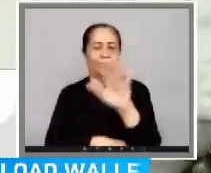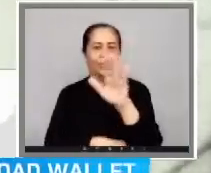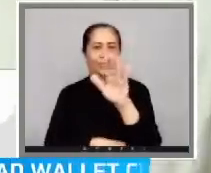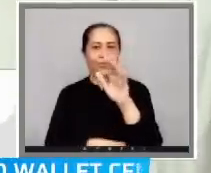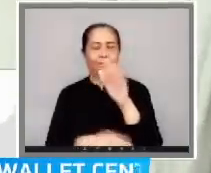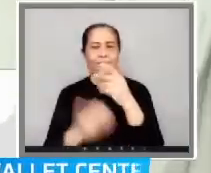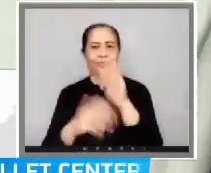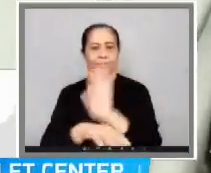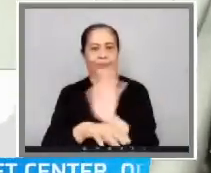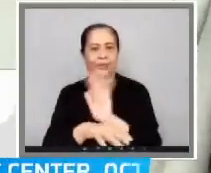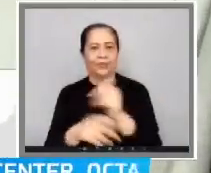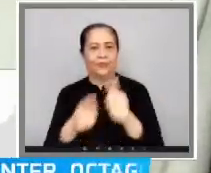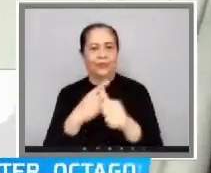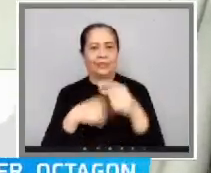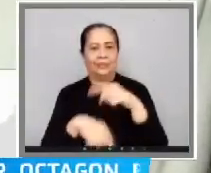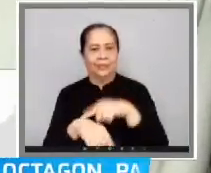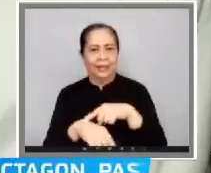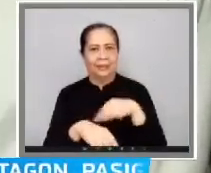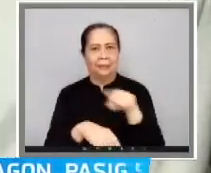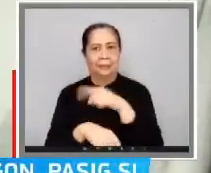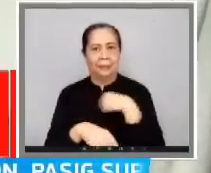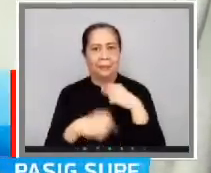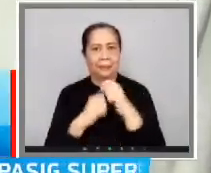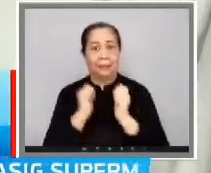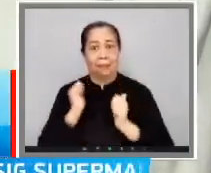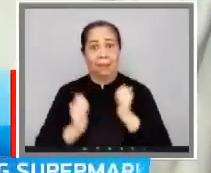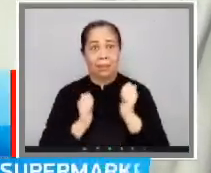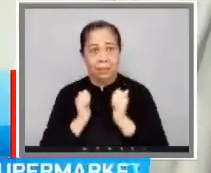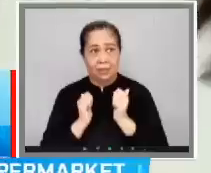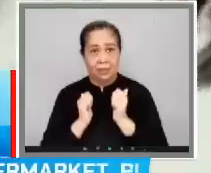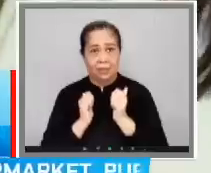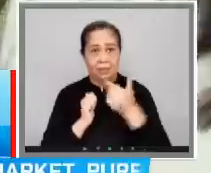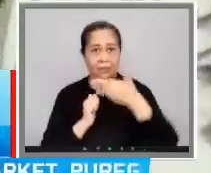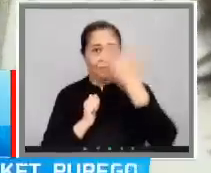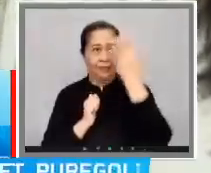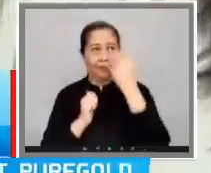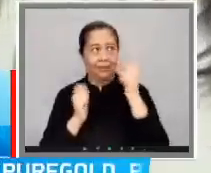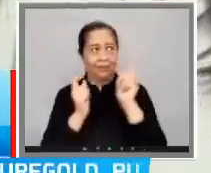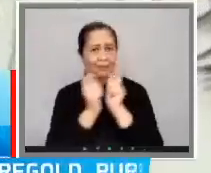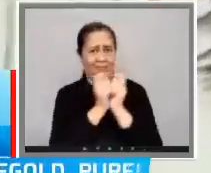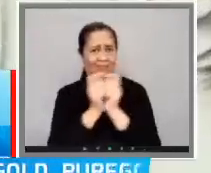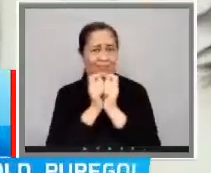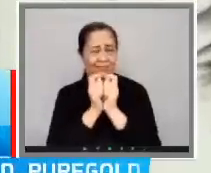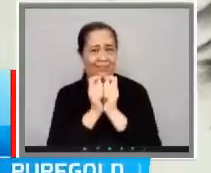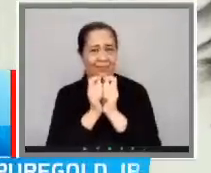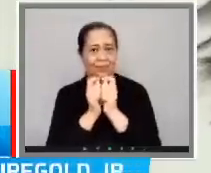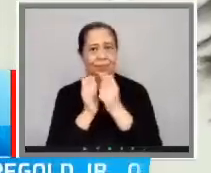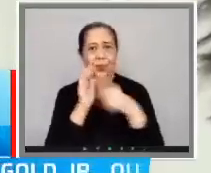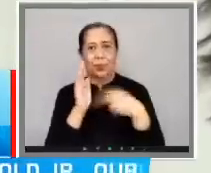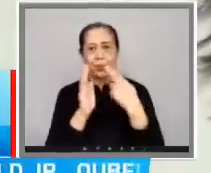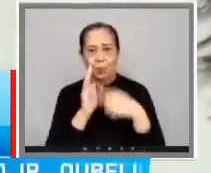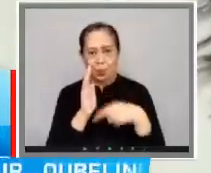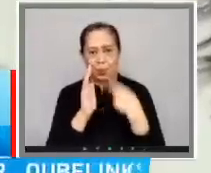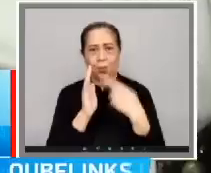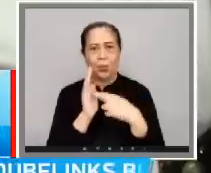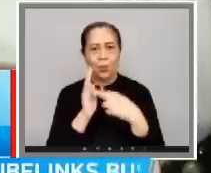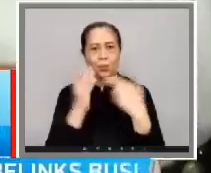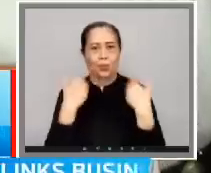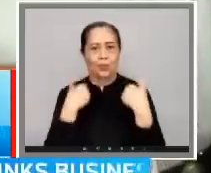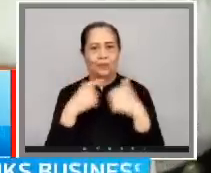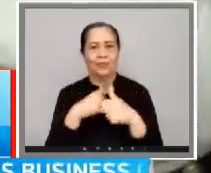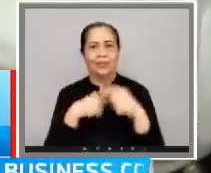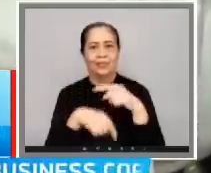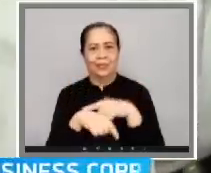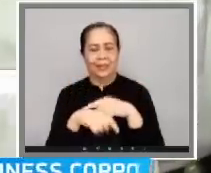time namin na mag-aarte sa harapan ng isa't isa, magpo-portray kami ng role. First time talaga. Not